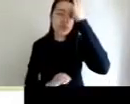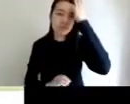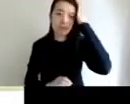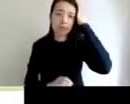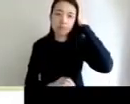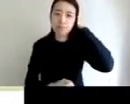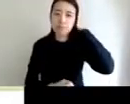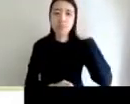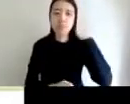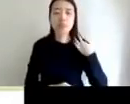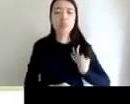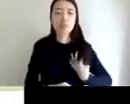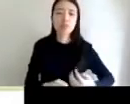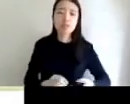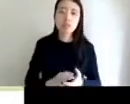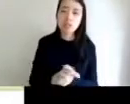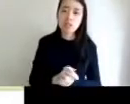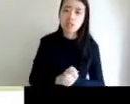好咁咧